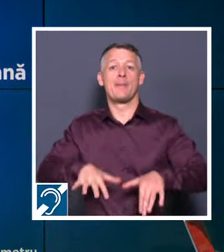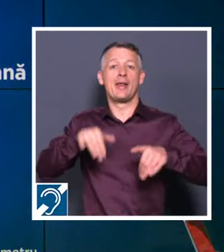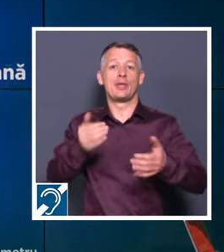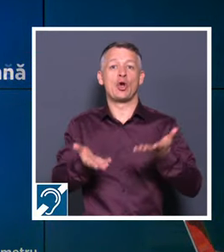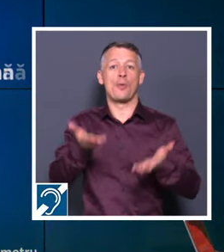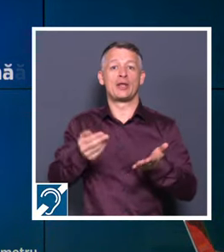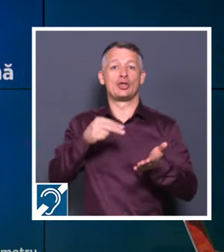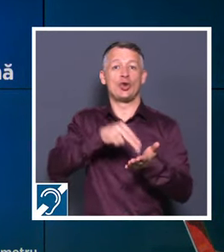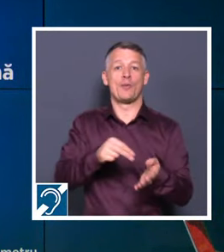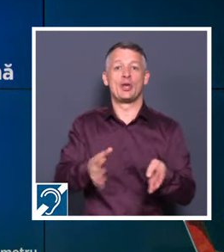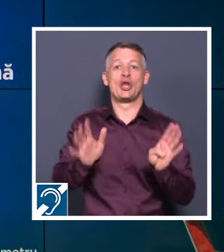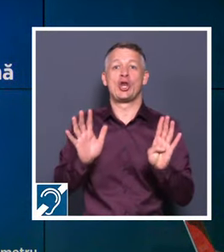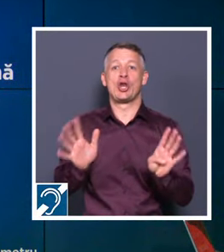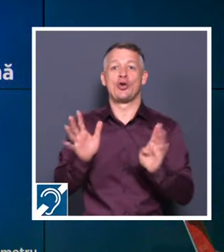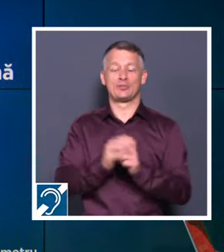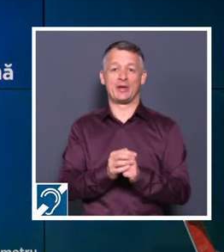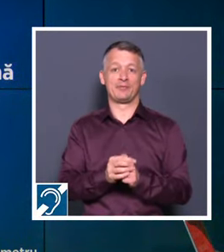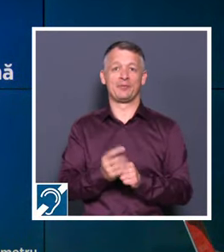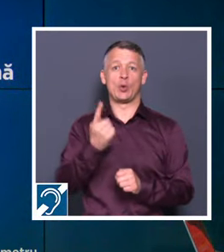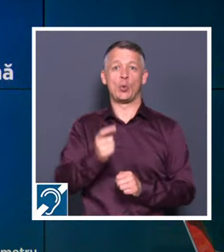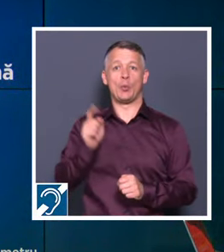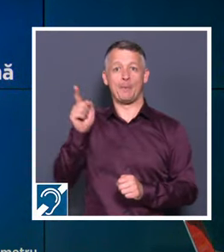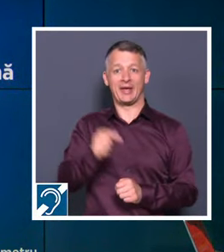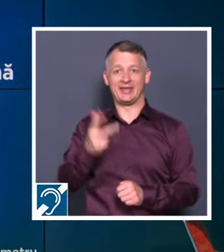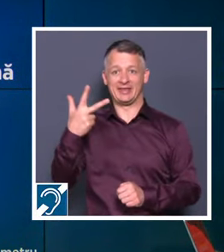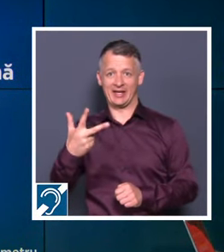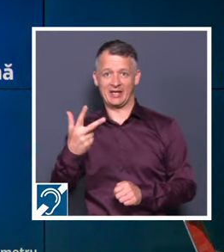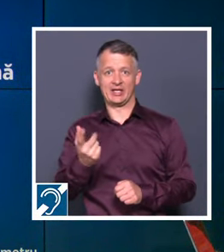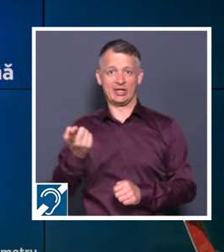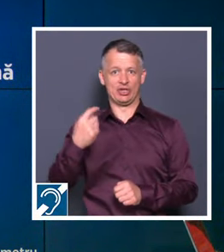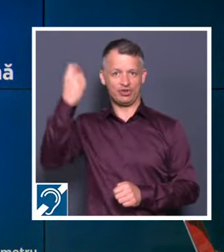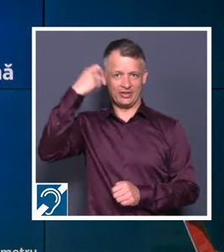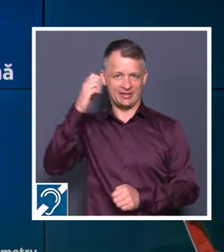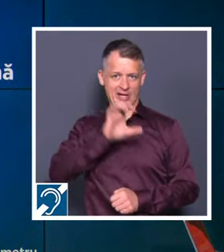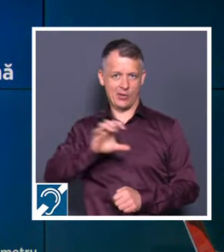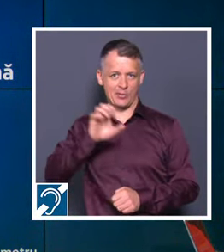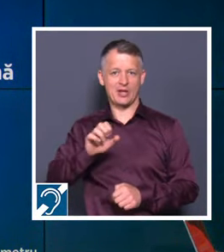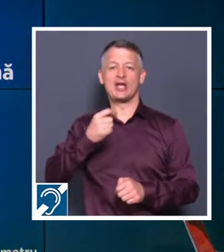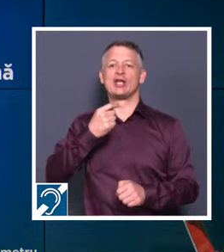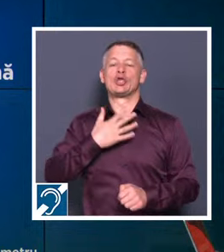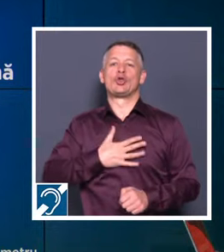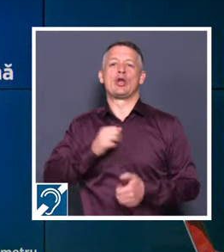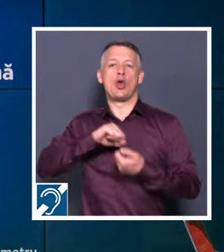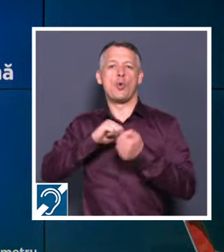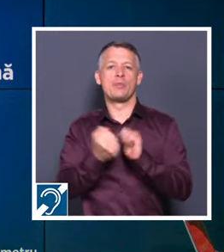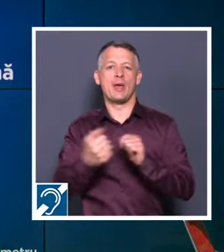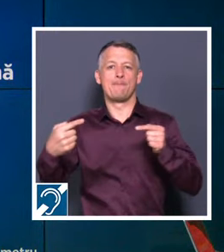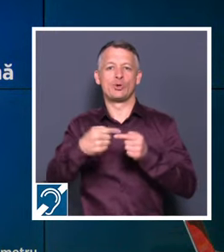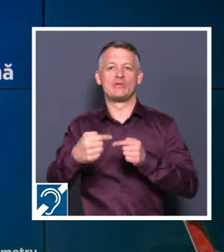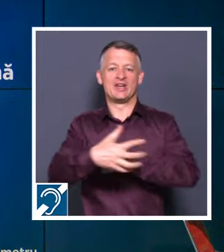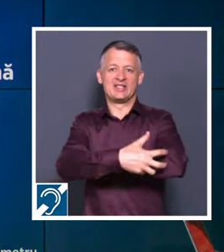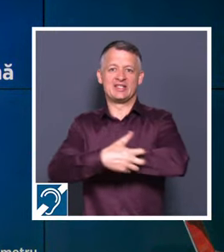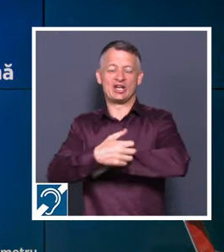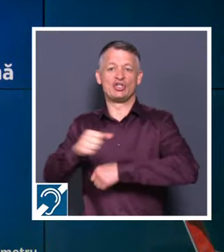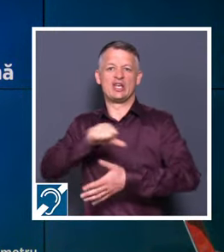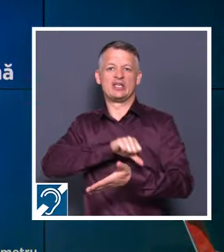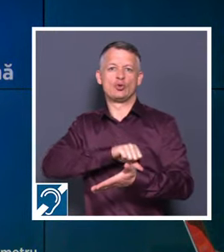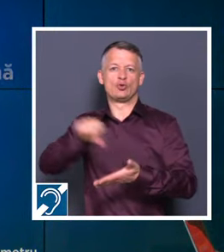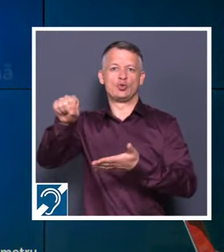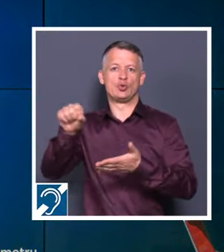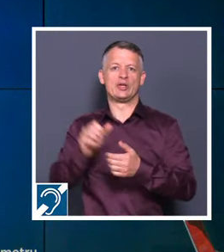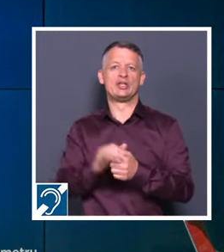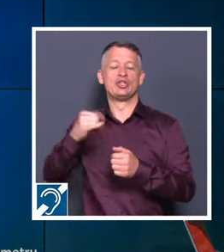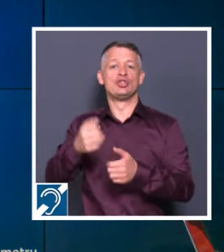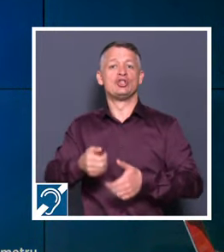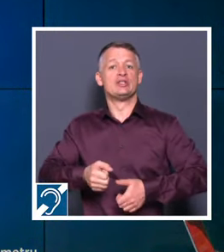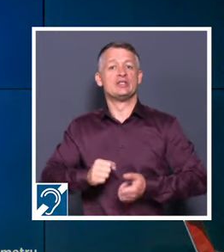cu 2019. O treime dintre cetățenii europeni ar dori ca lupta împotriva sărăciei și a excluziunii sociale, precum și